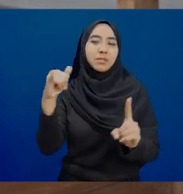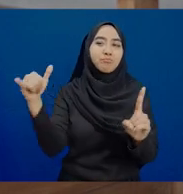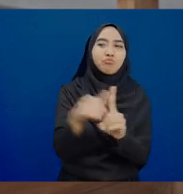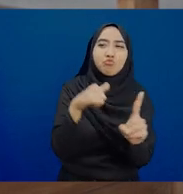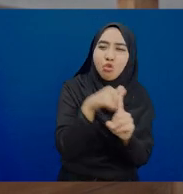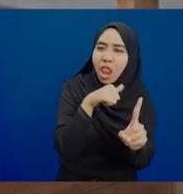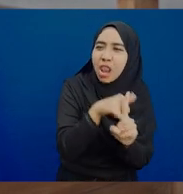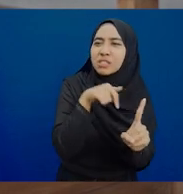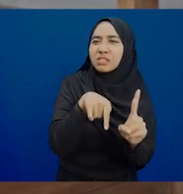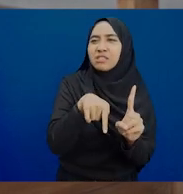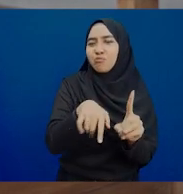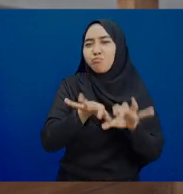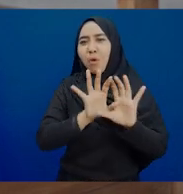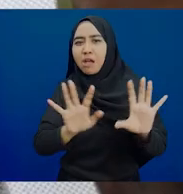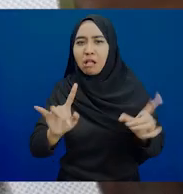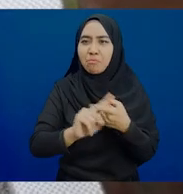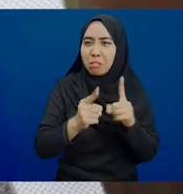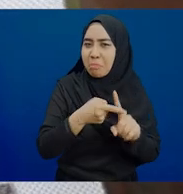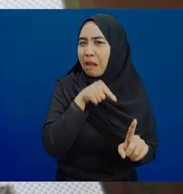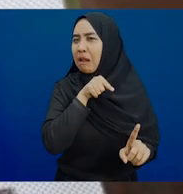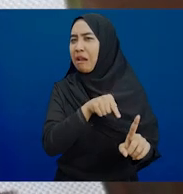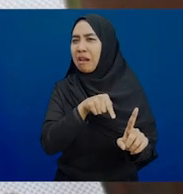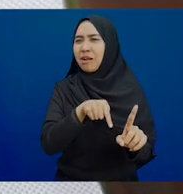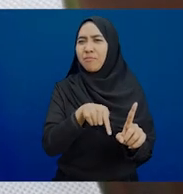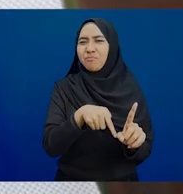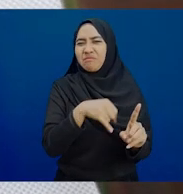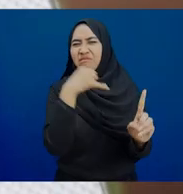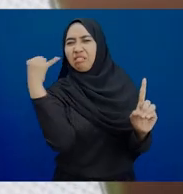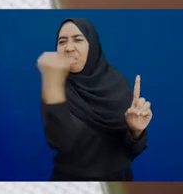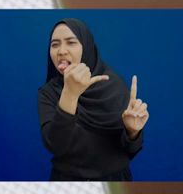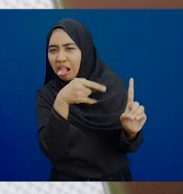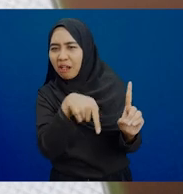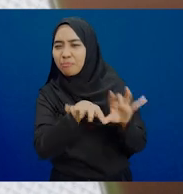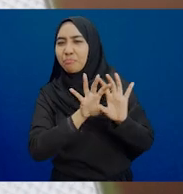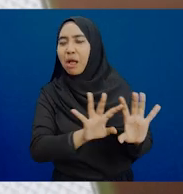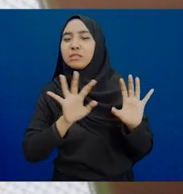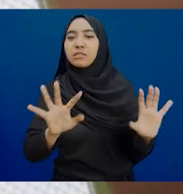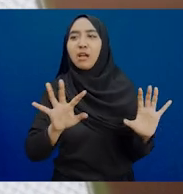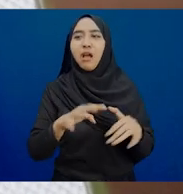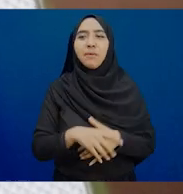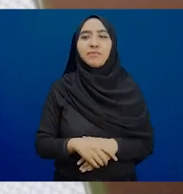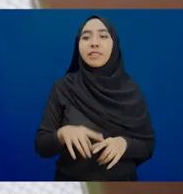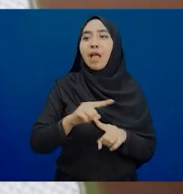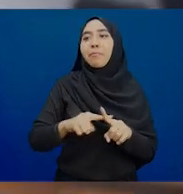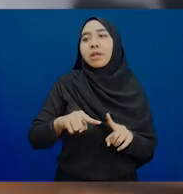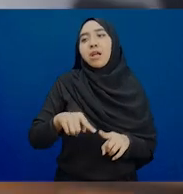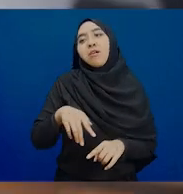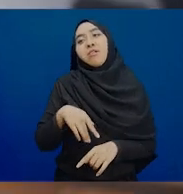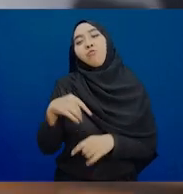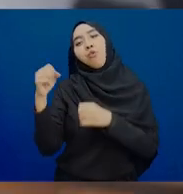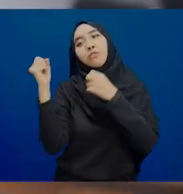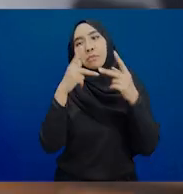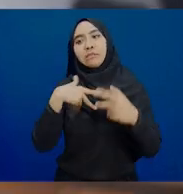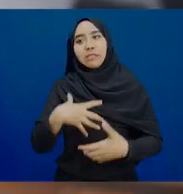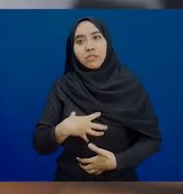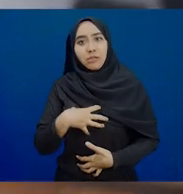bulian ada banyak, cuman ejekan yuk ada. Tapi saya punya